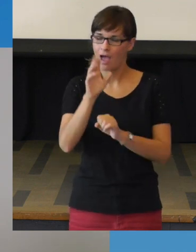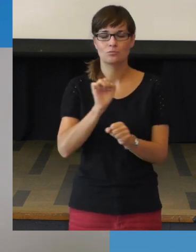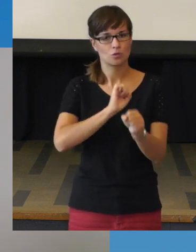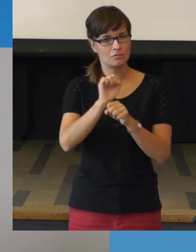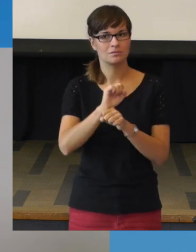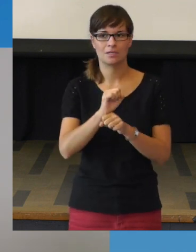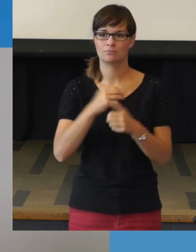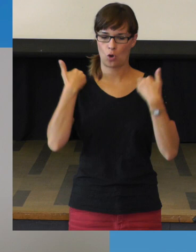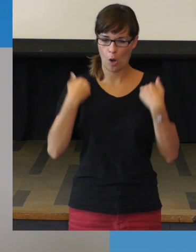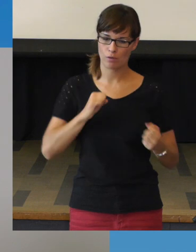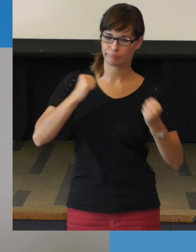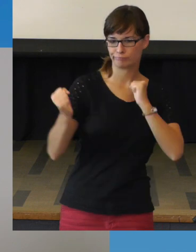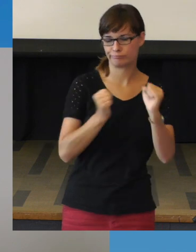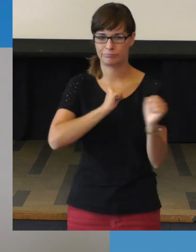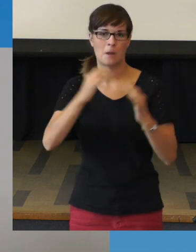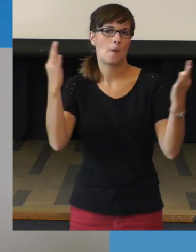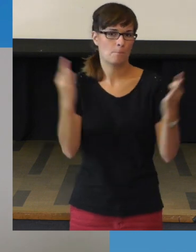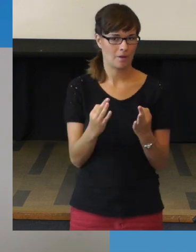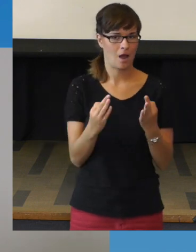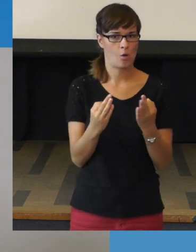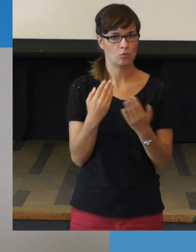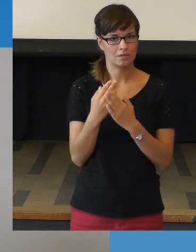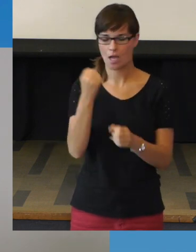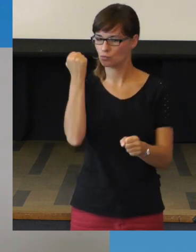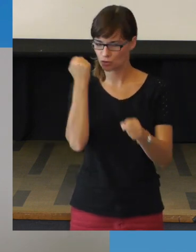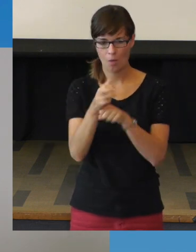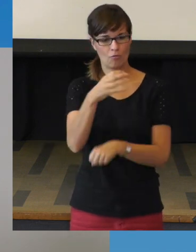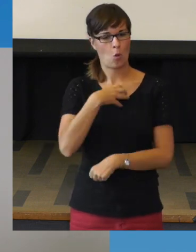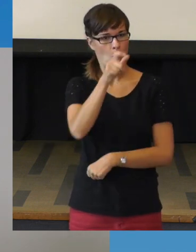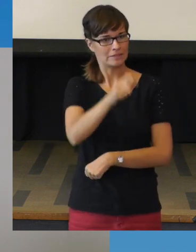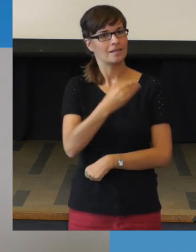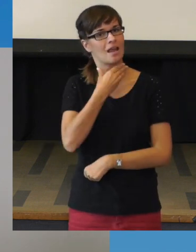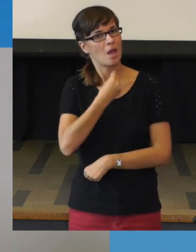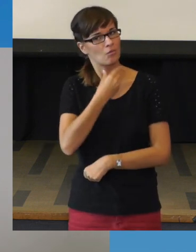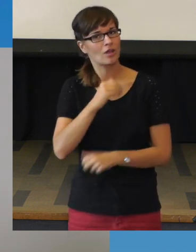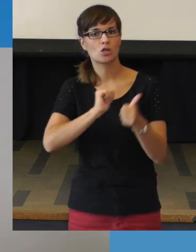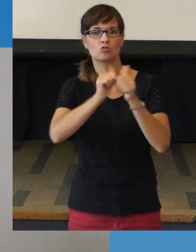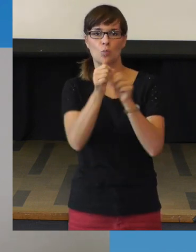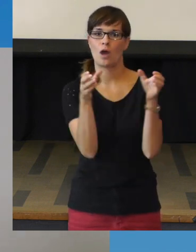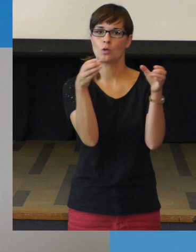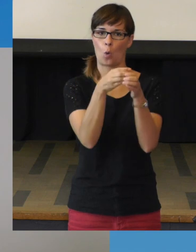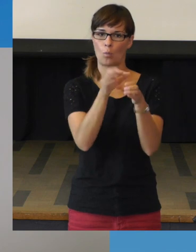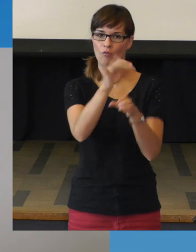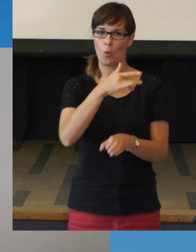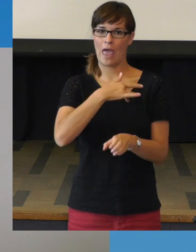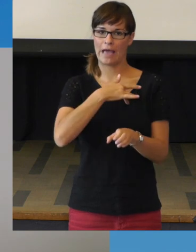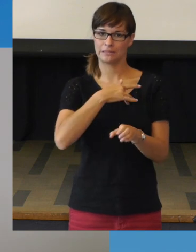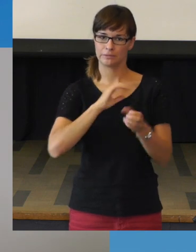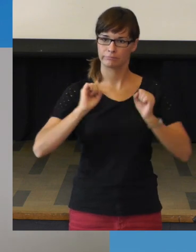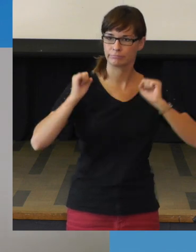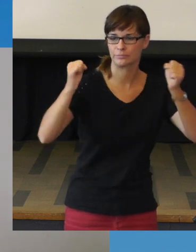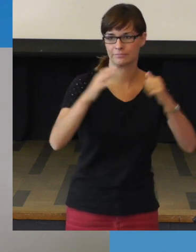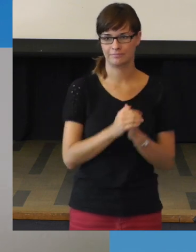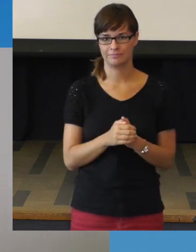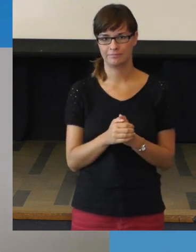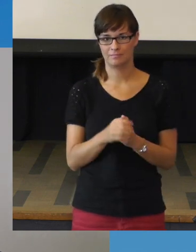Und insofern sind Corona-Sportgruppen auch das, was wir Patienten auch empfehlen, hieran teilzunehmen. Der 35-Jährige,